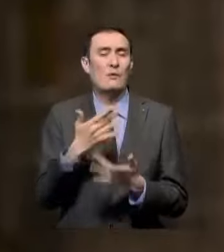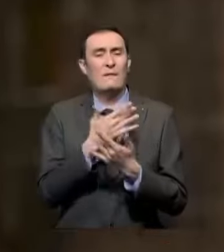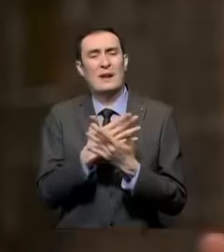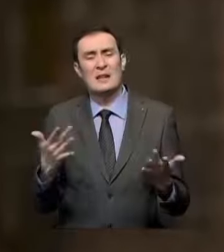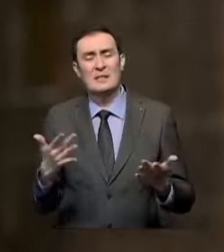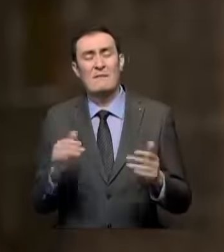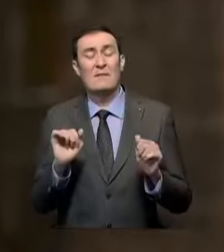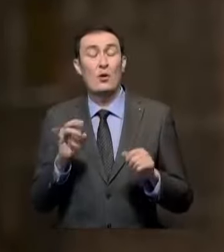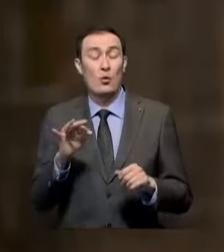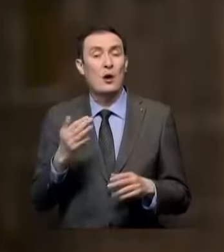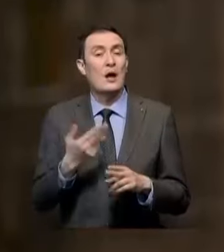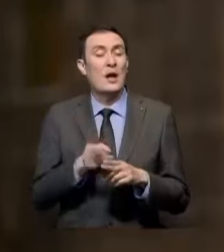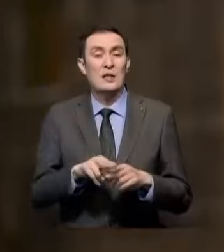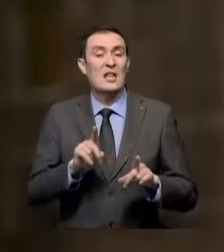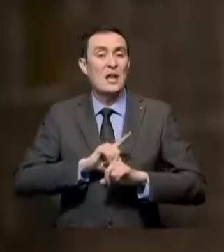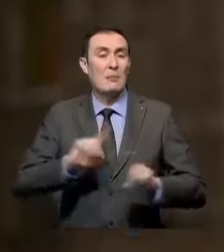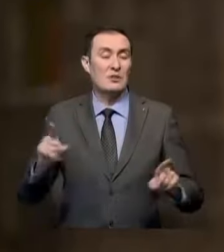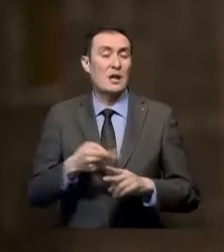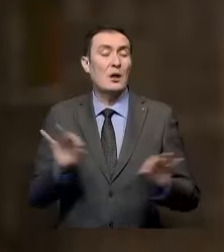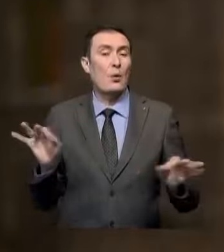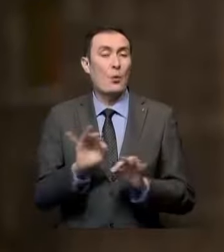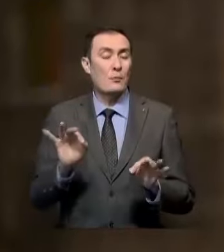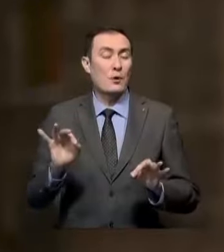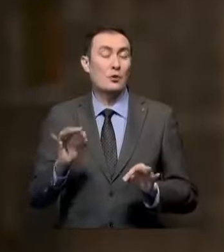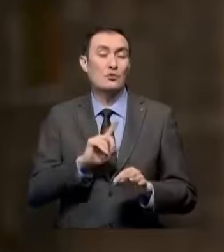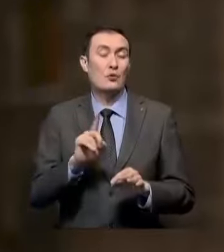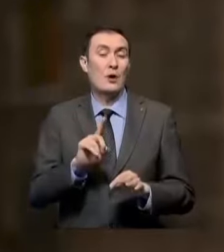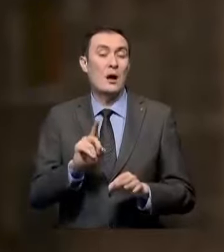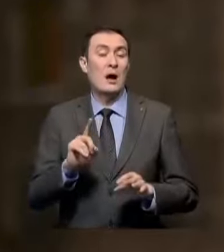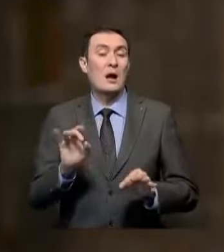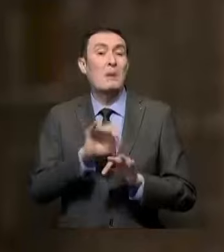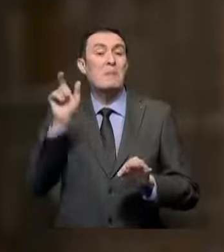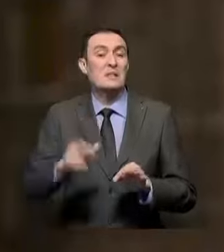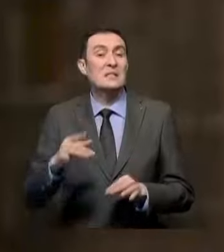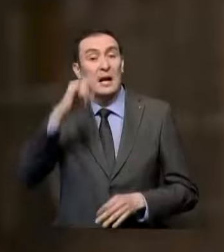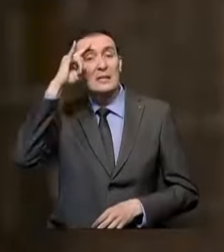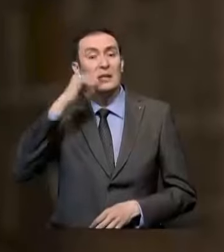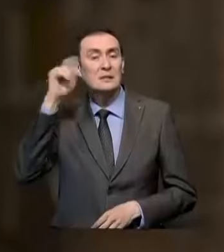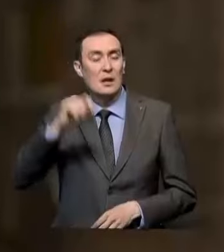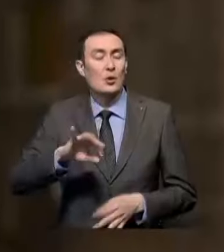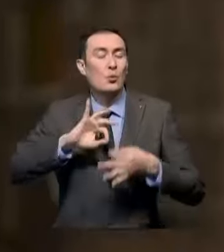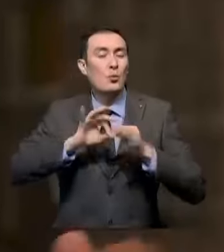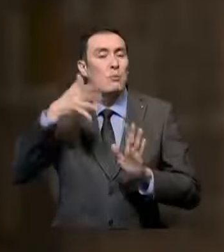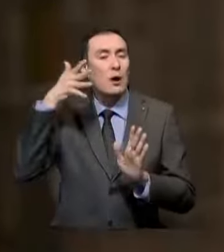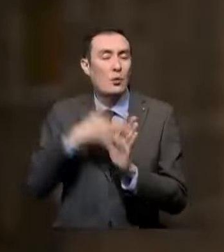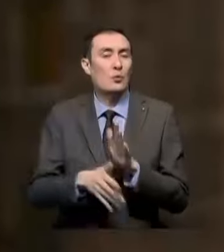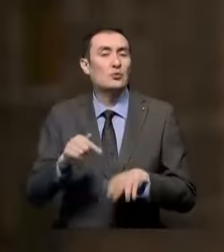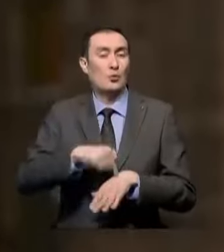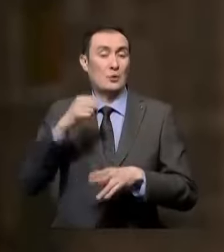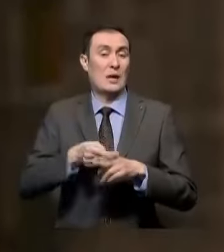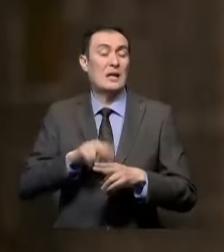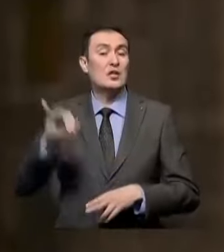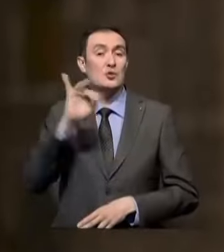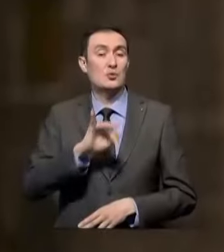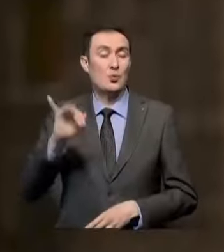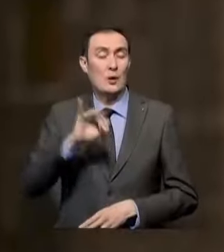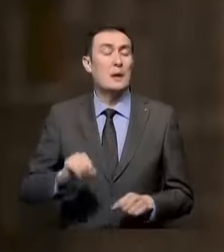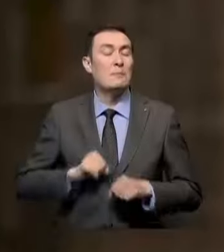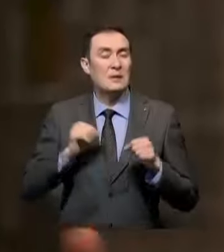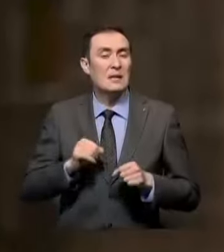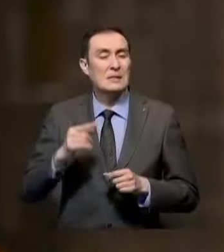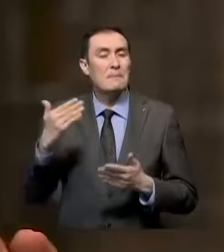разных форматах. Думаю, необычным эту оперу делает тот факт, что композиторы из Казахстана, глубоко тронутые этой историей,